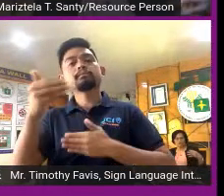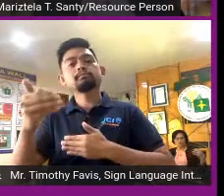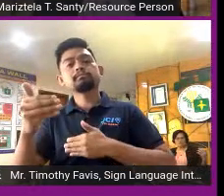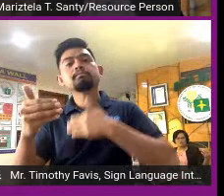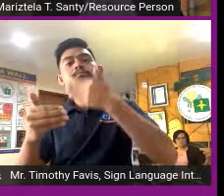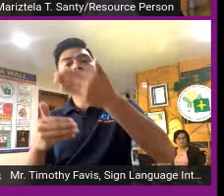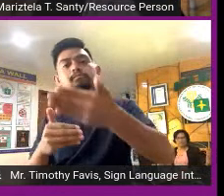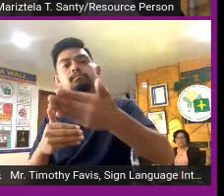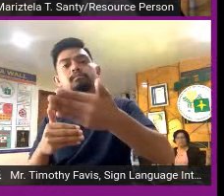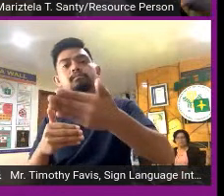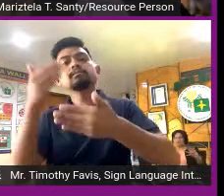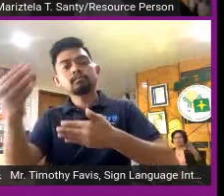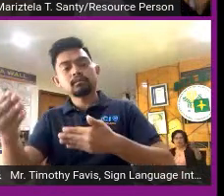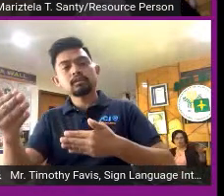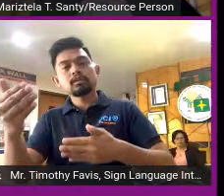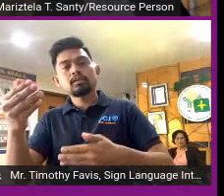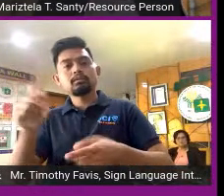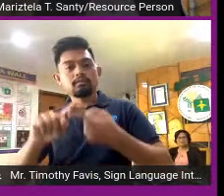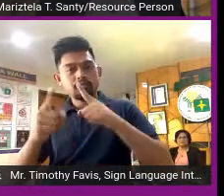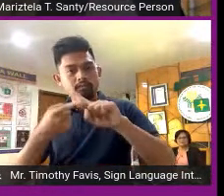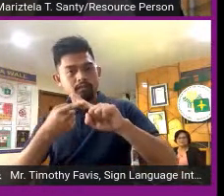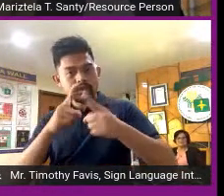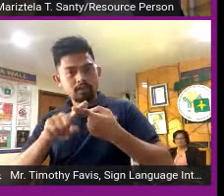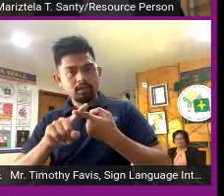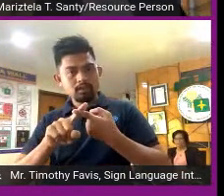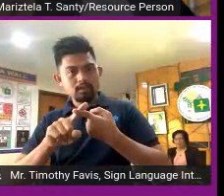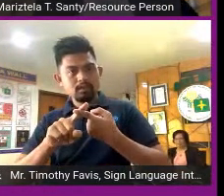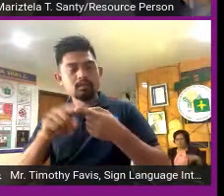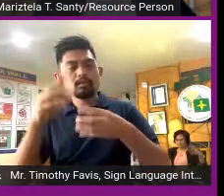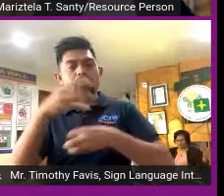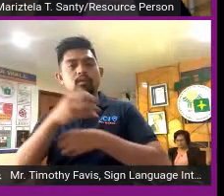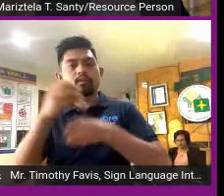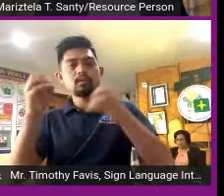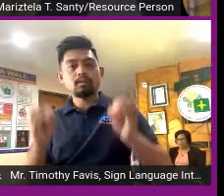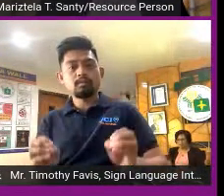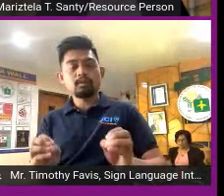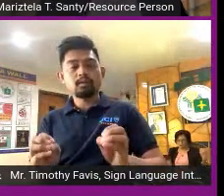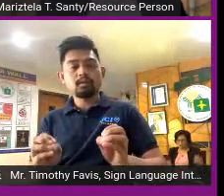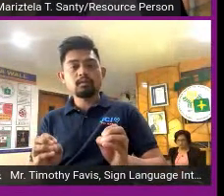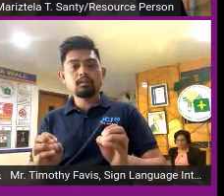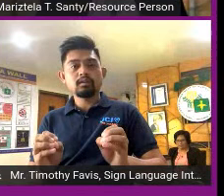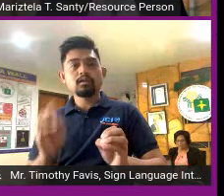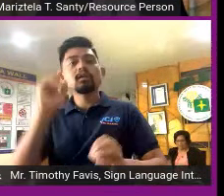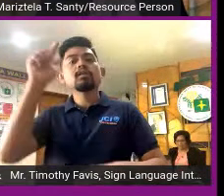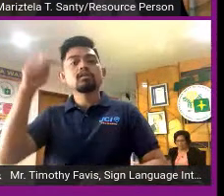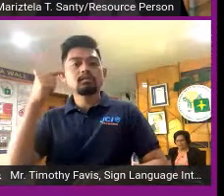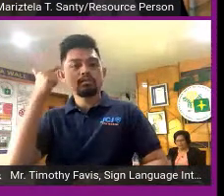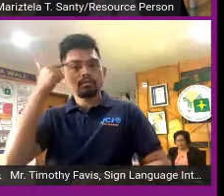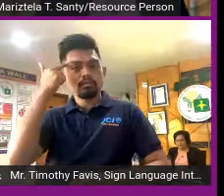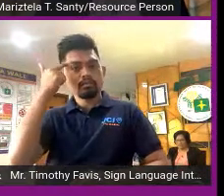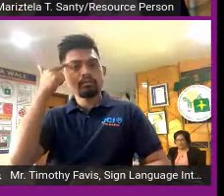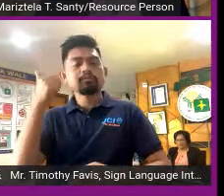to our peers, to our office, and to our government.